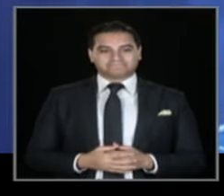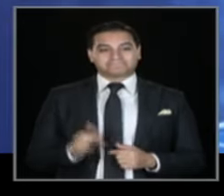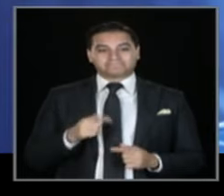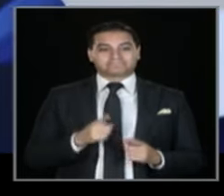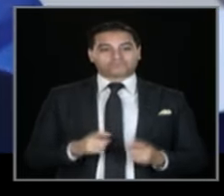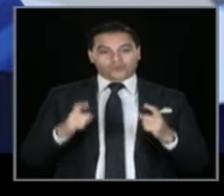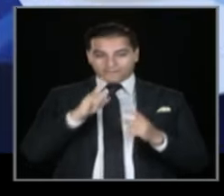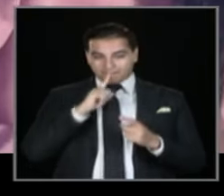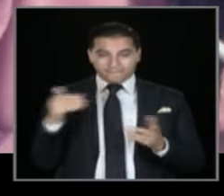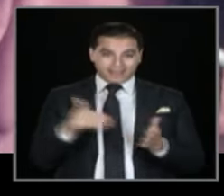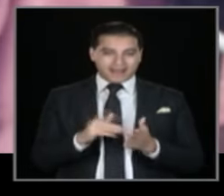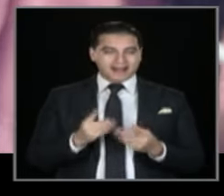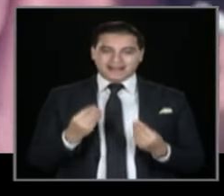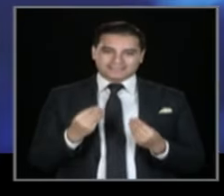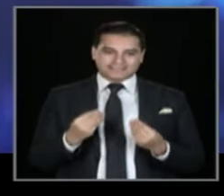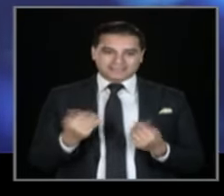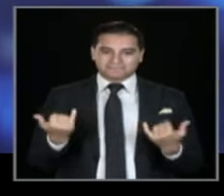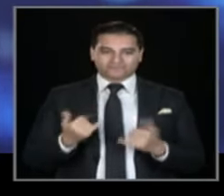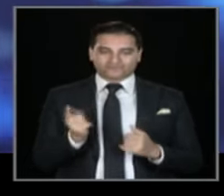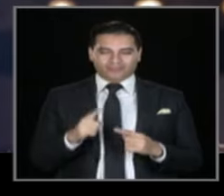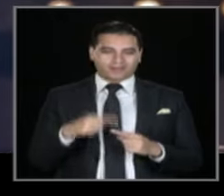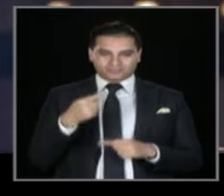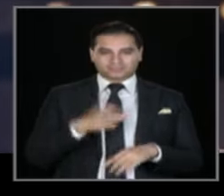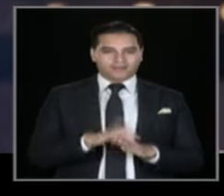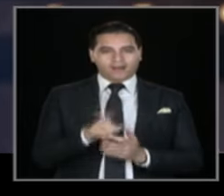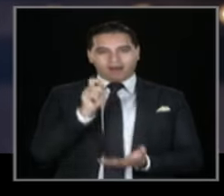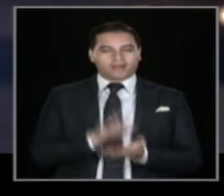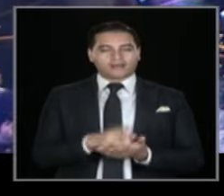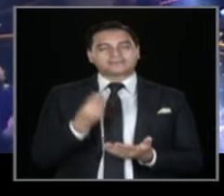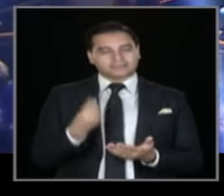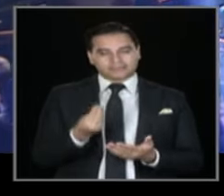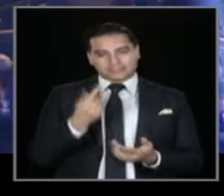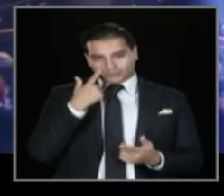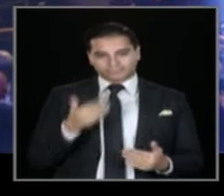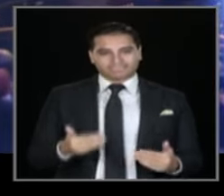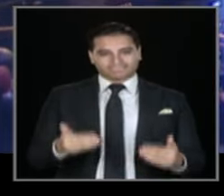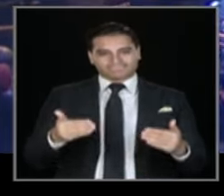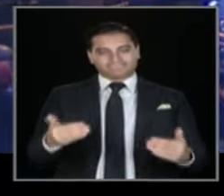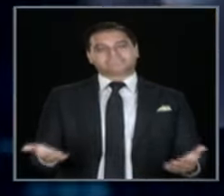المباراة ما اتحسمتش ومش هتتحسم بسهولة، عشان كده لسه بدري جدا.